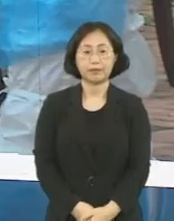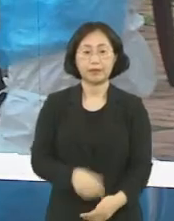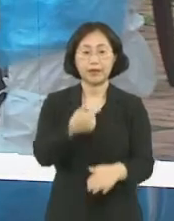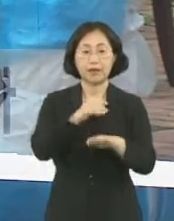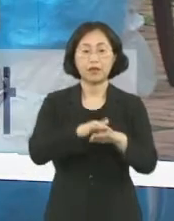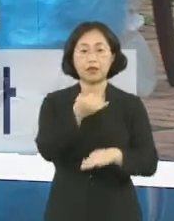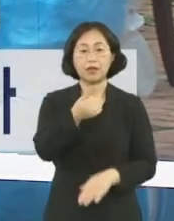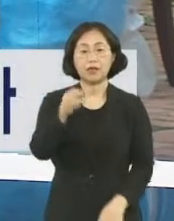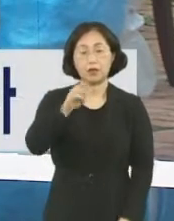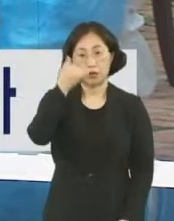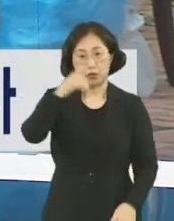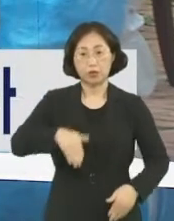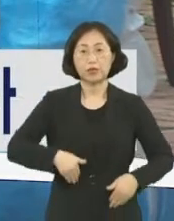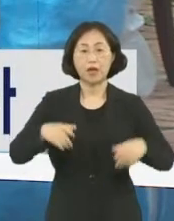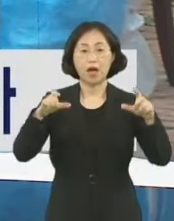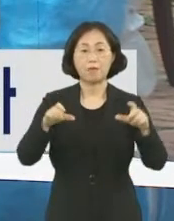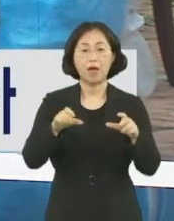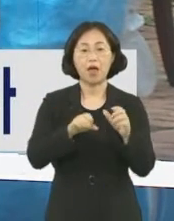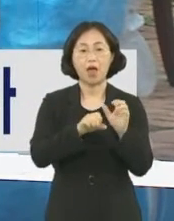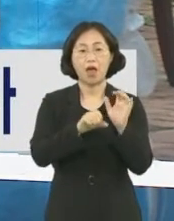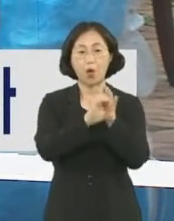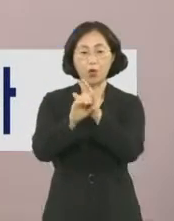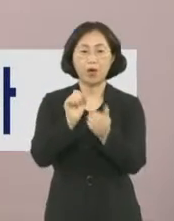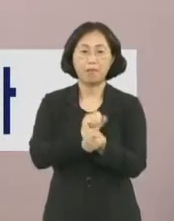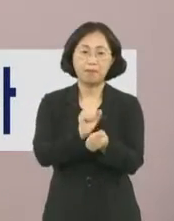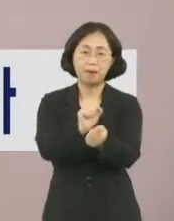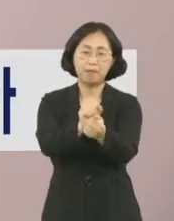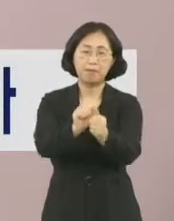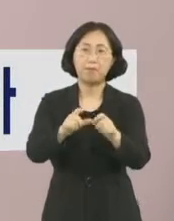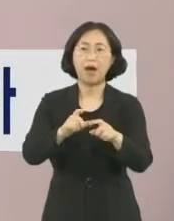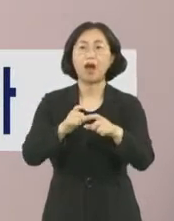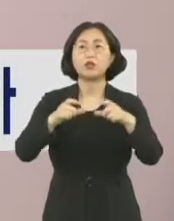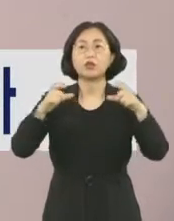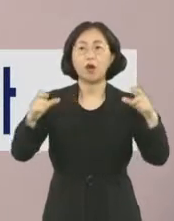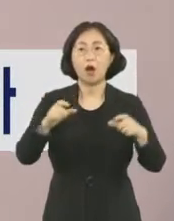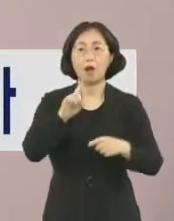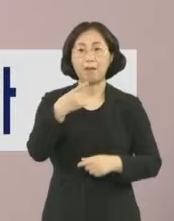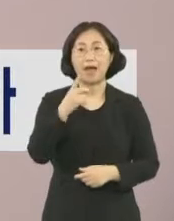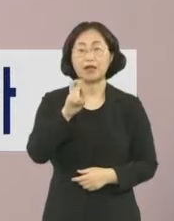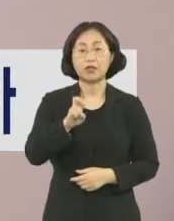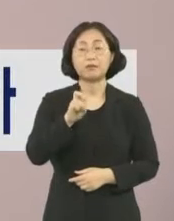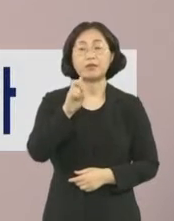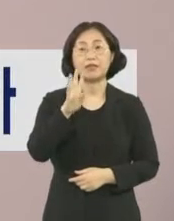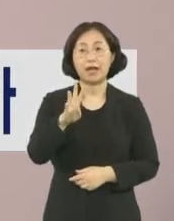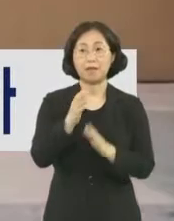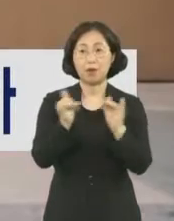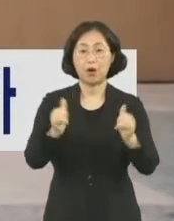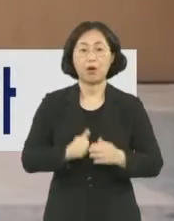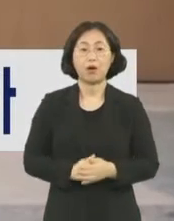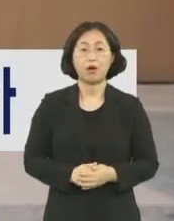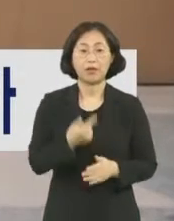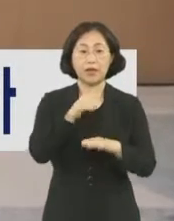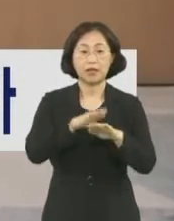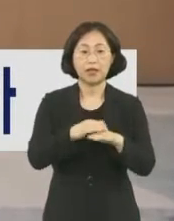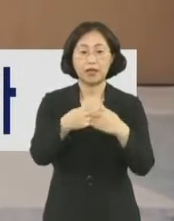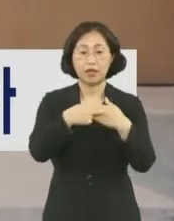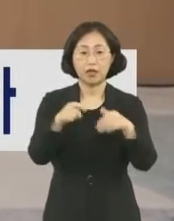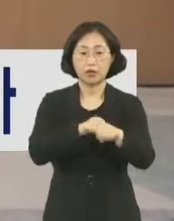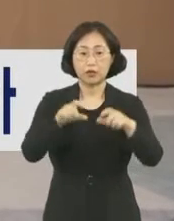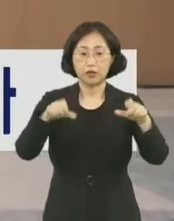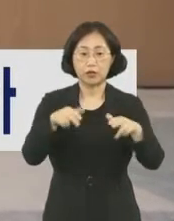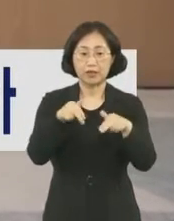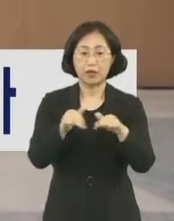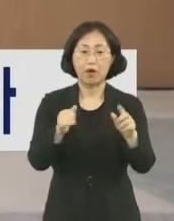대전과 세종 충남 의 코로나 확진 자수가 다시 들며 백 스물 네 명을 기록했습니다 대선에선 대덕특구